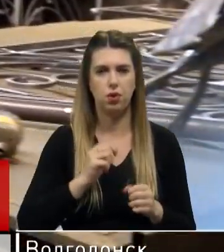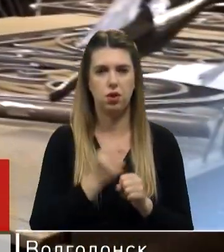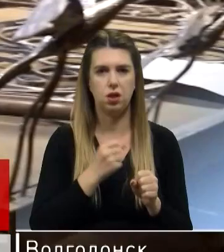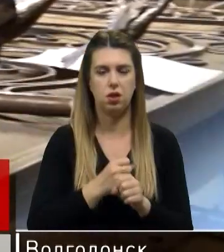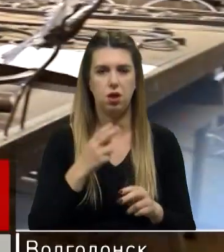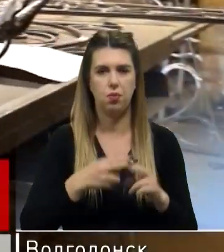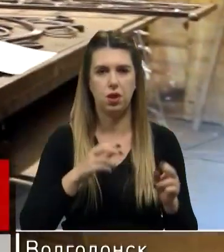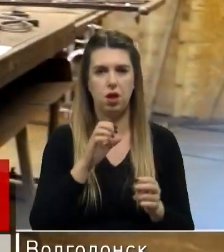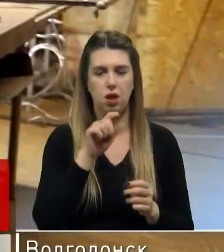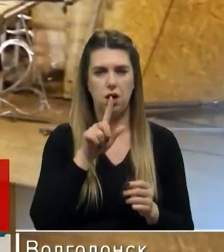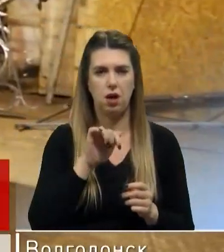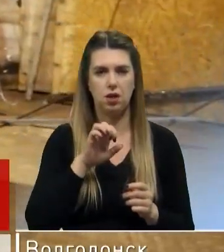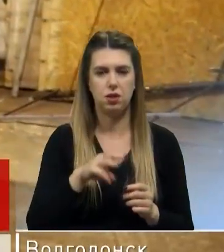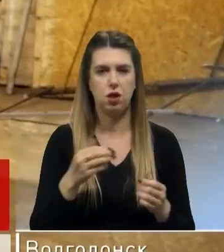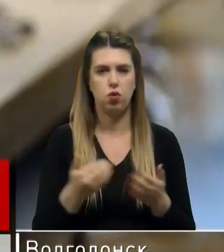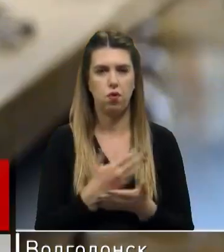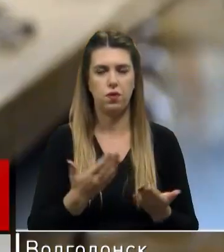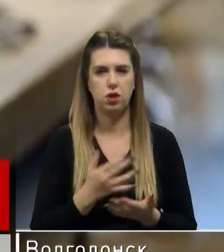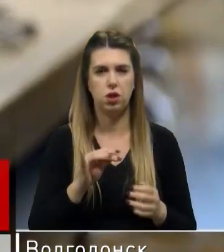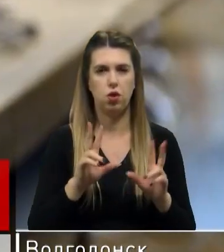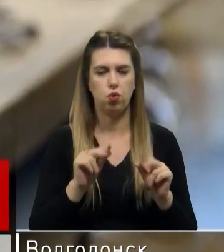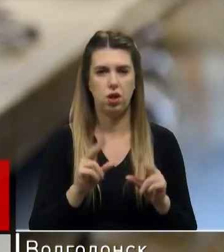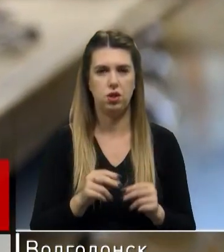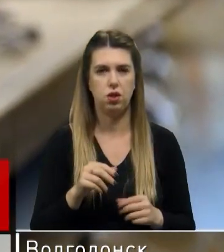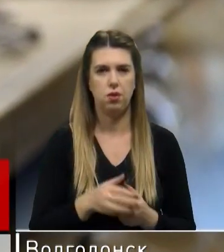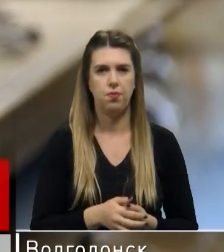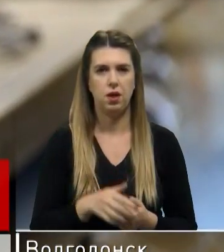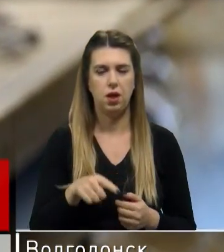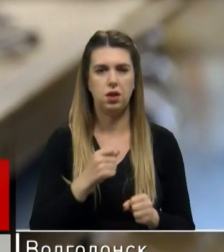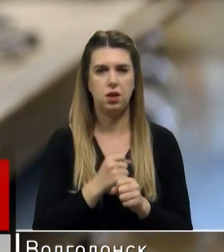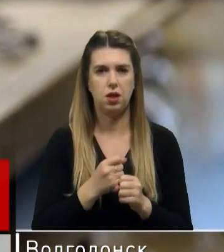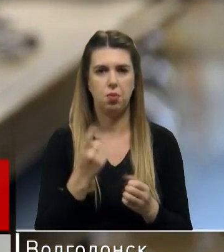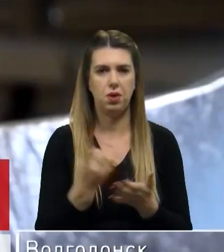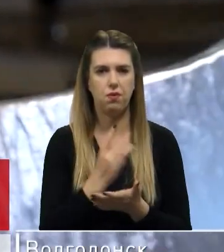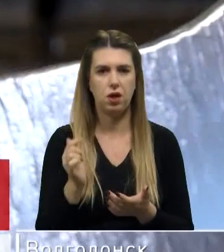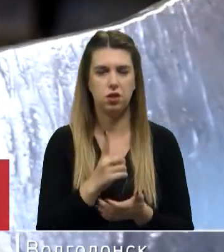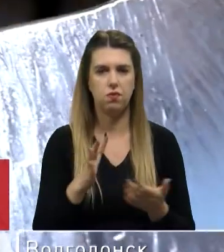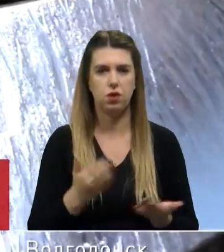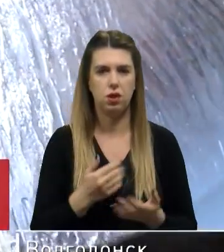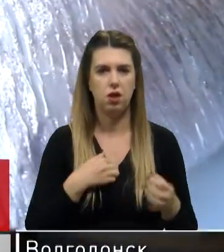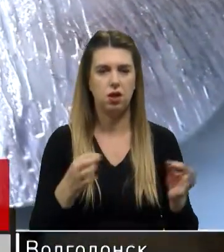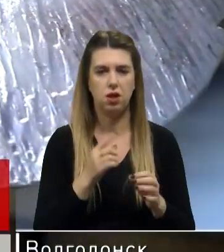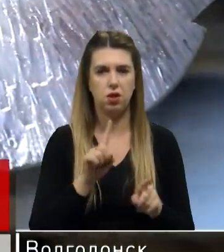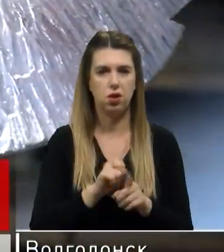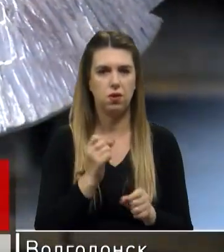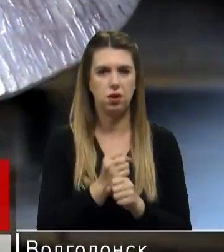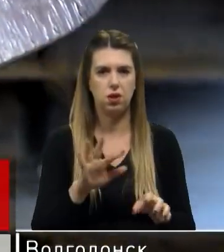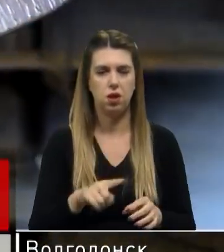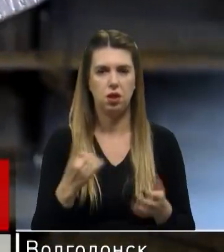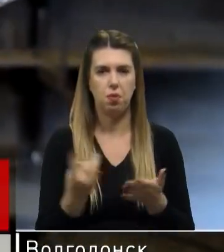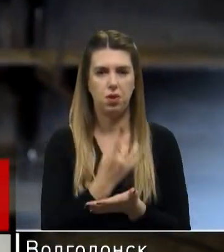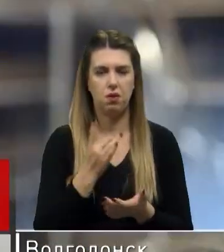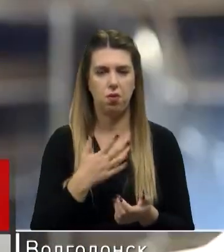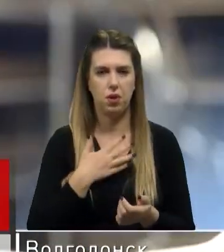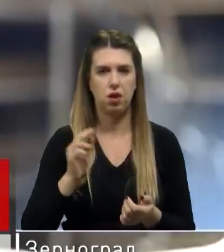созданием металлических аистов, символов новой жизни и удачи. Это я делал впервые вообще, я никогда не делал скульптуры, это вот